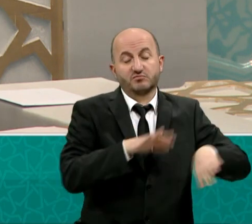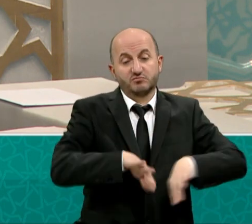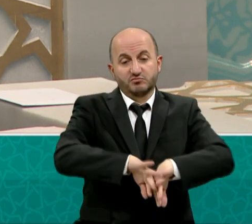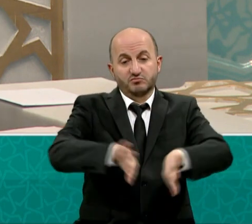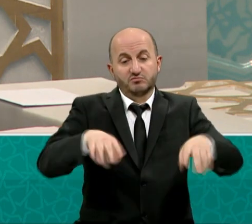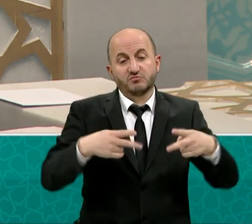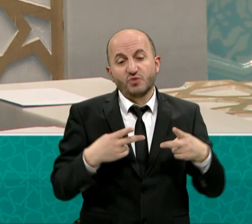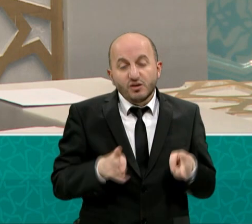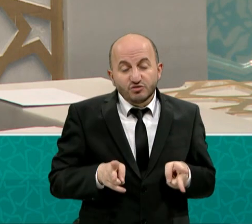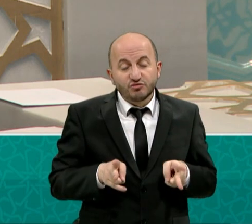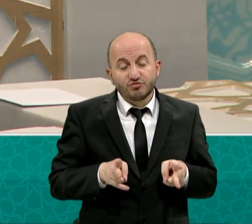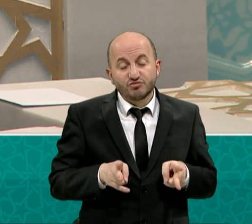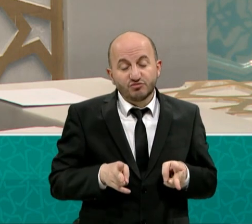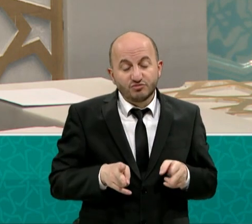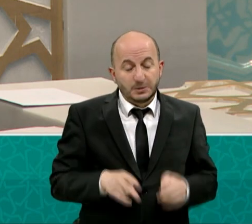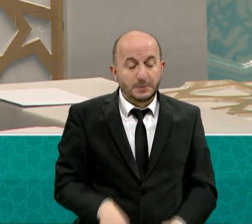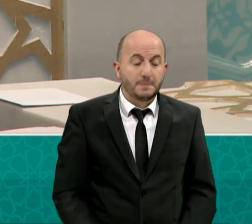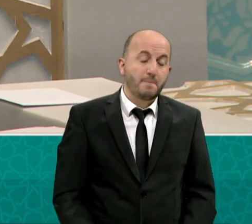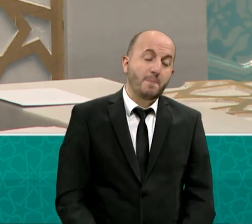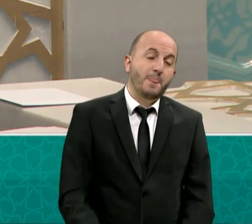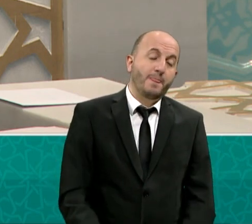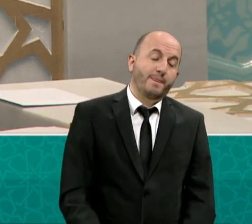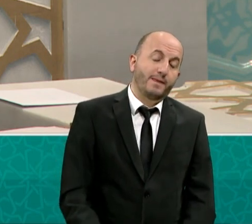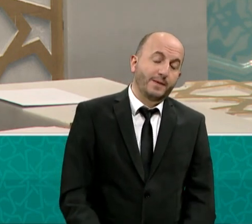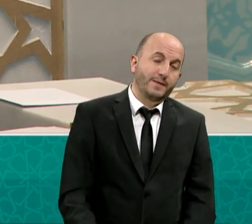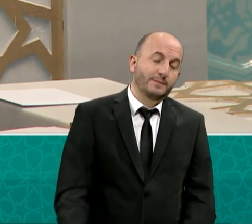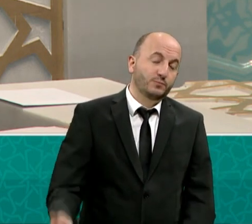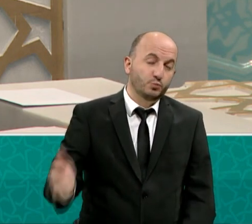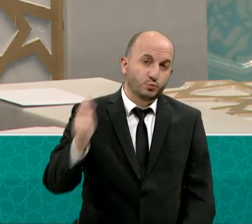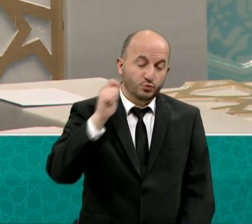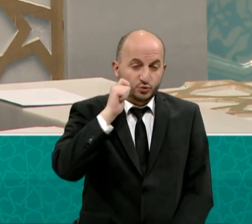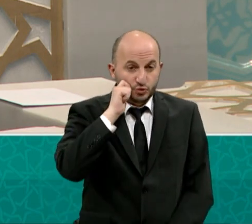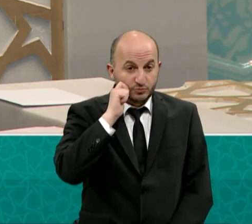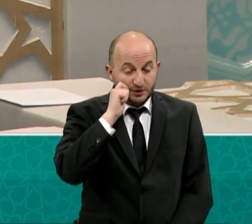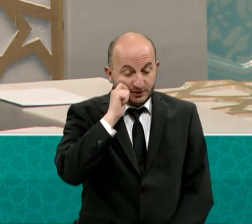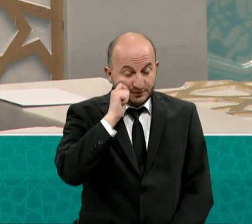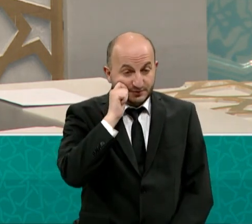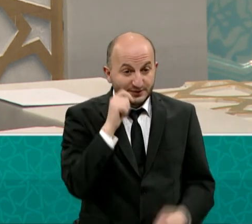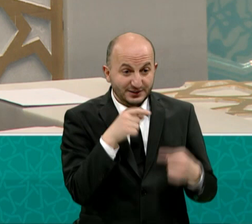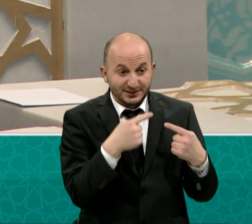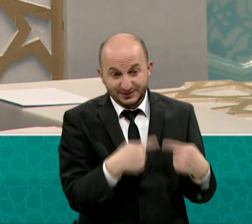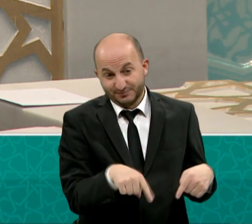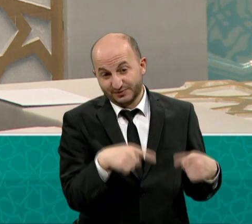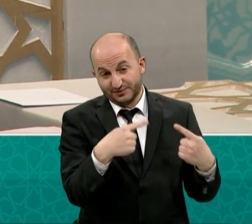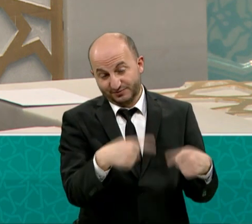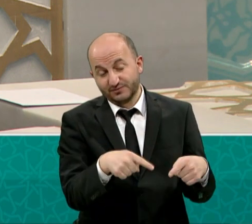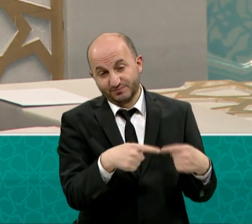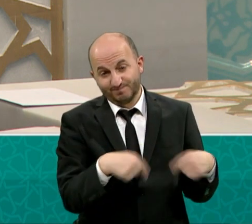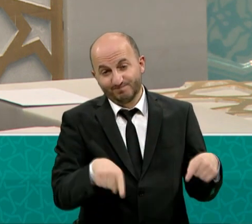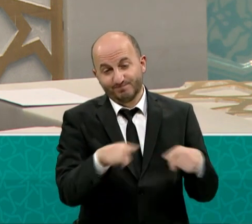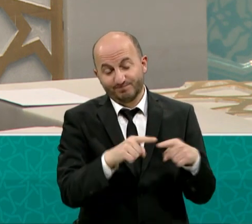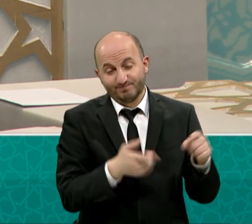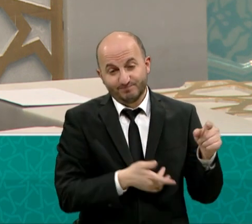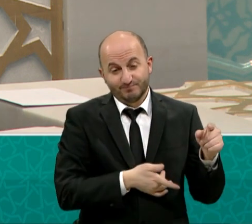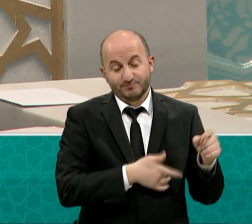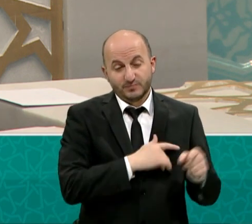İşte değerli kardeşlerim, bütün bunlar bizim Müslümanlığımızın sınandığı alanlardır. İmanımızın,